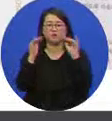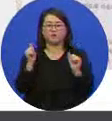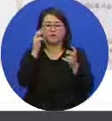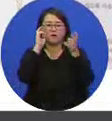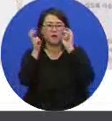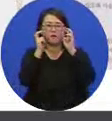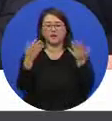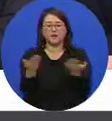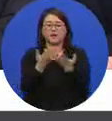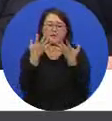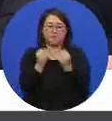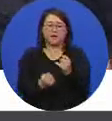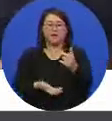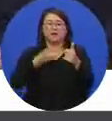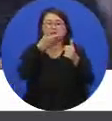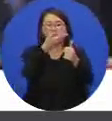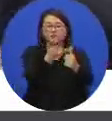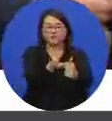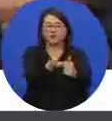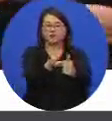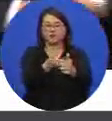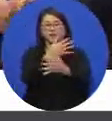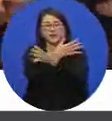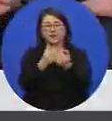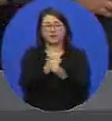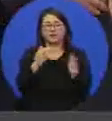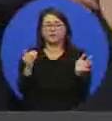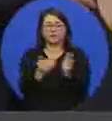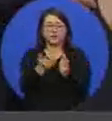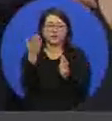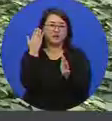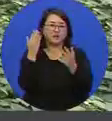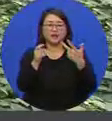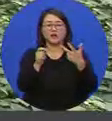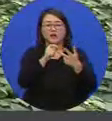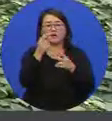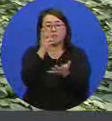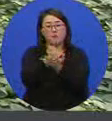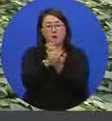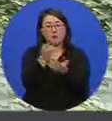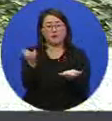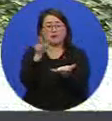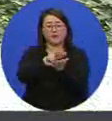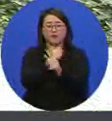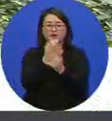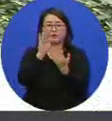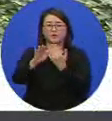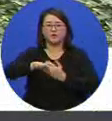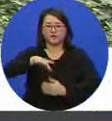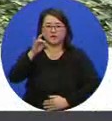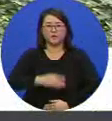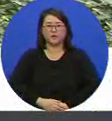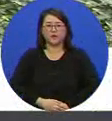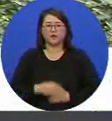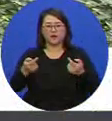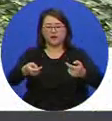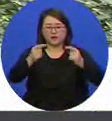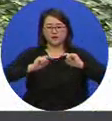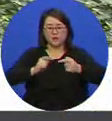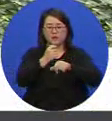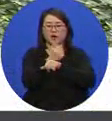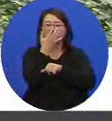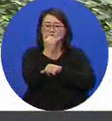7월 새만금 사업 지역기업 우대 기준이 마련된 뒤로 첫 사례입니다. 지역업체가 참여할 수 있는 공정들을 발굴을 해가지고